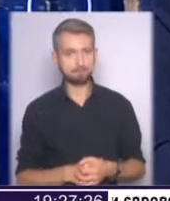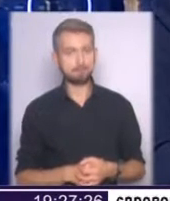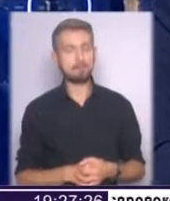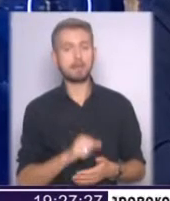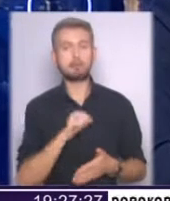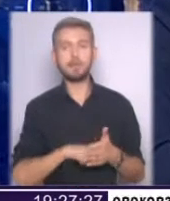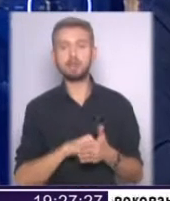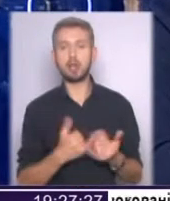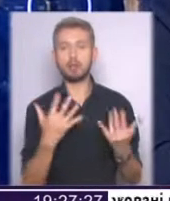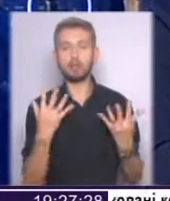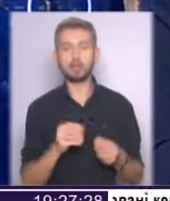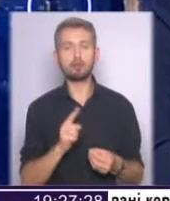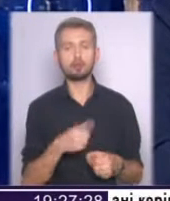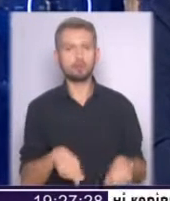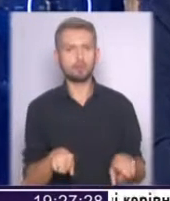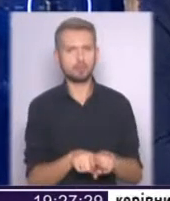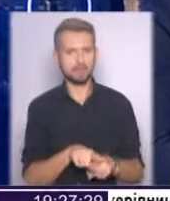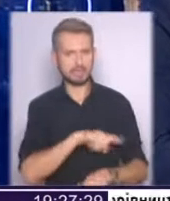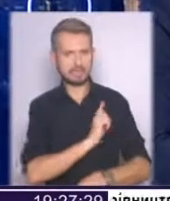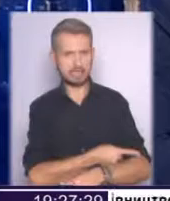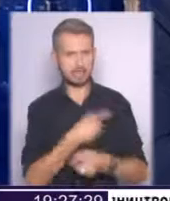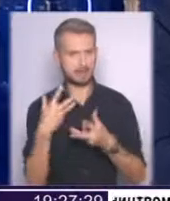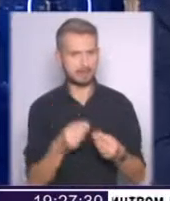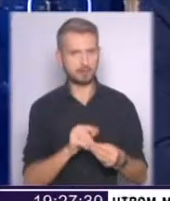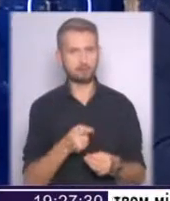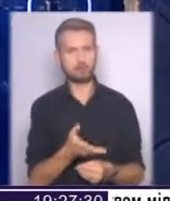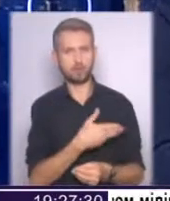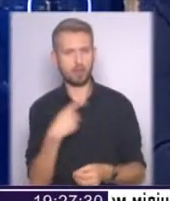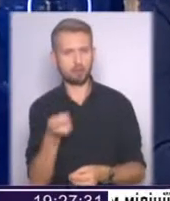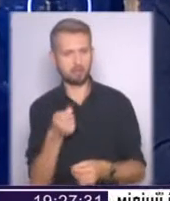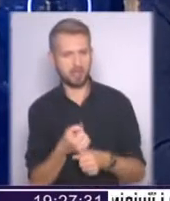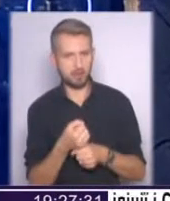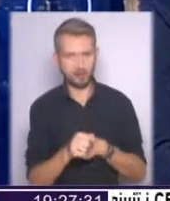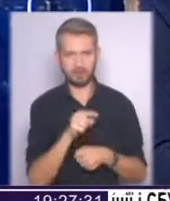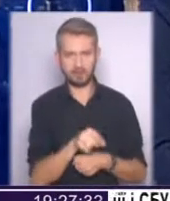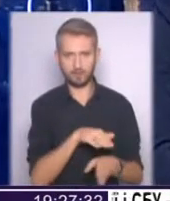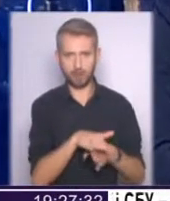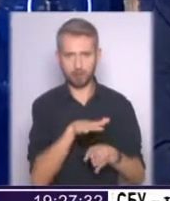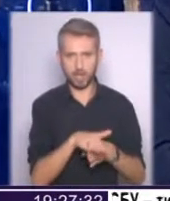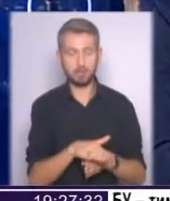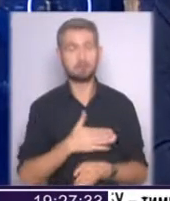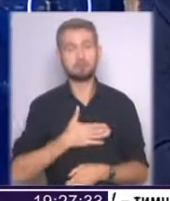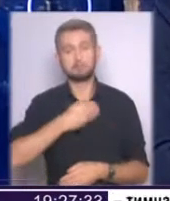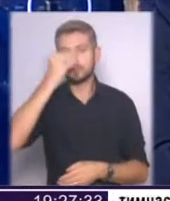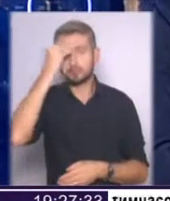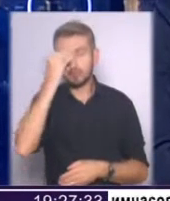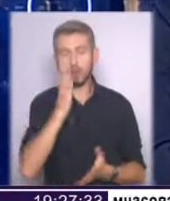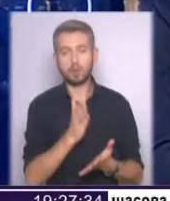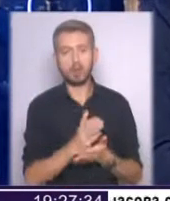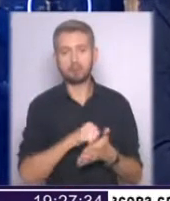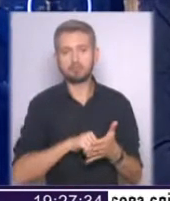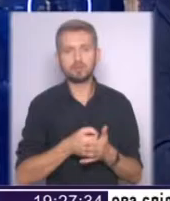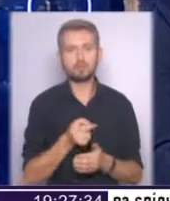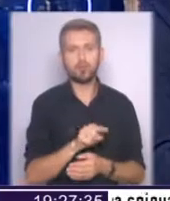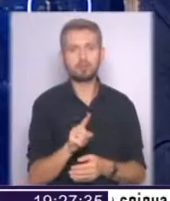на сьогоднішній день, чому настільки йде тиск і чому нас підганяють з цим виконанням, як на мене, вона полягає в тому, що